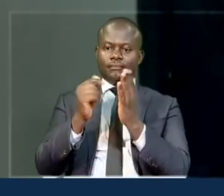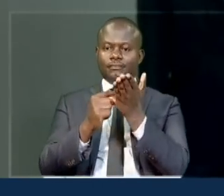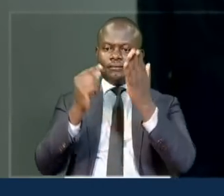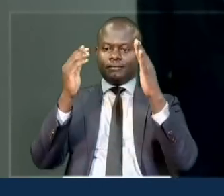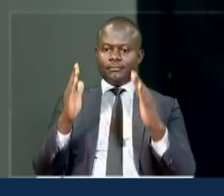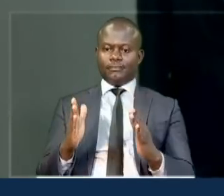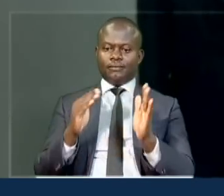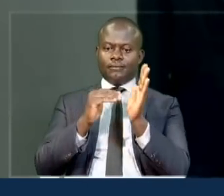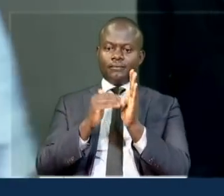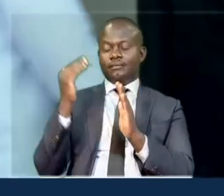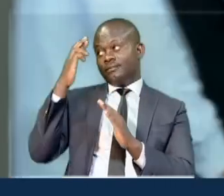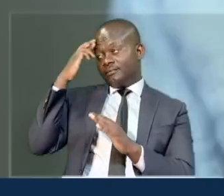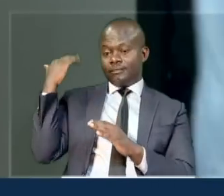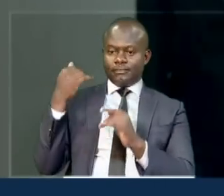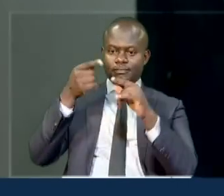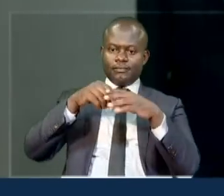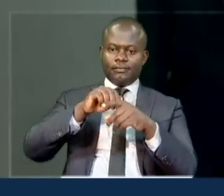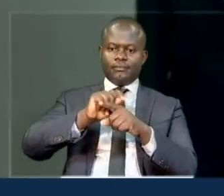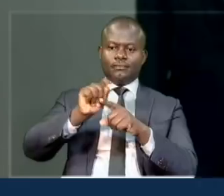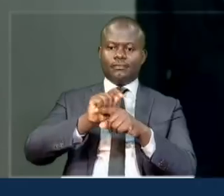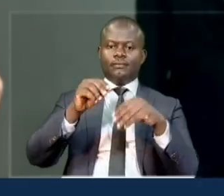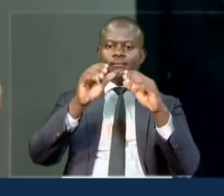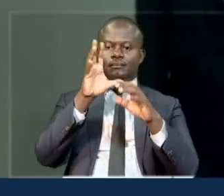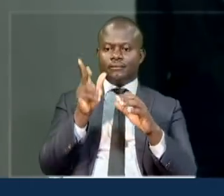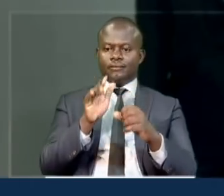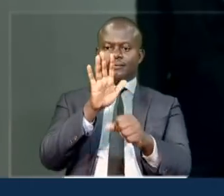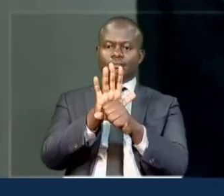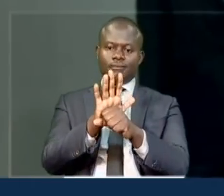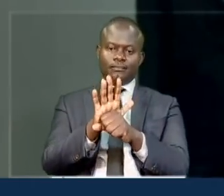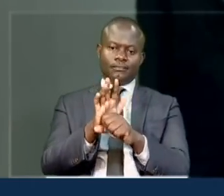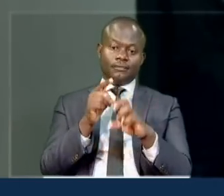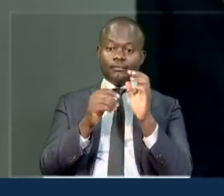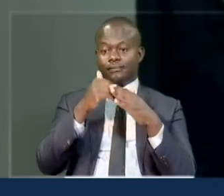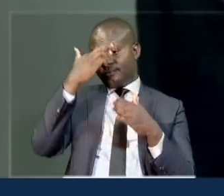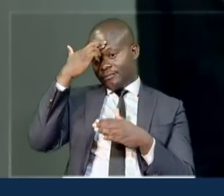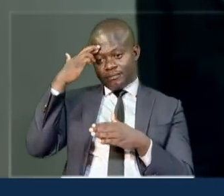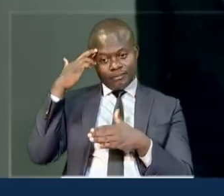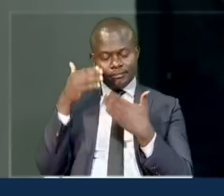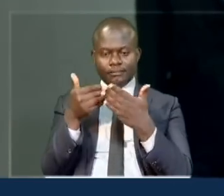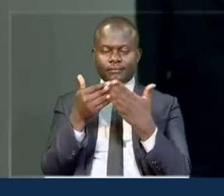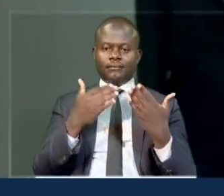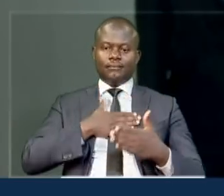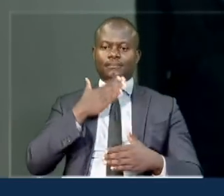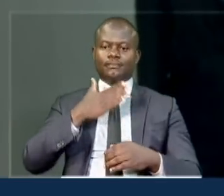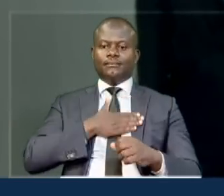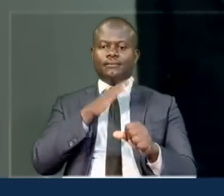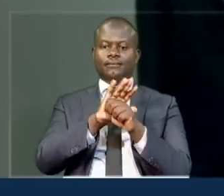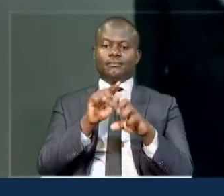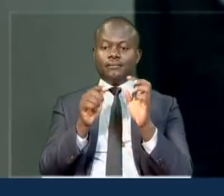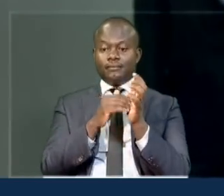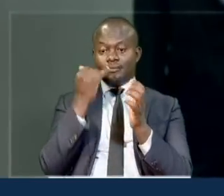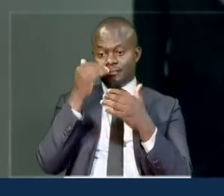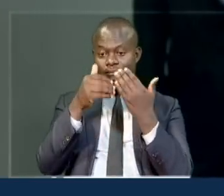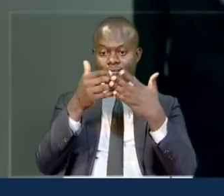cy'Ubugande, kandi nari hano gukora amahugurwa yarahawe Abanyafurika benshi. Ku bw'iyo mpamvu ndanezerewe nubwo hari haciye